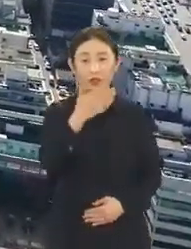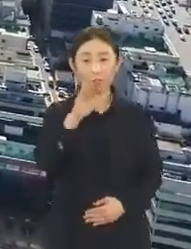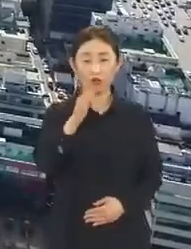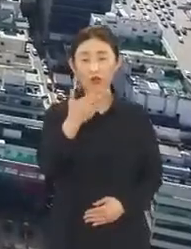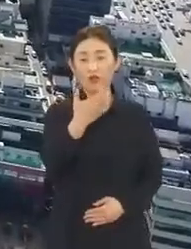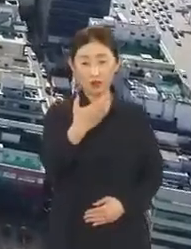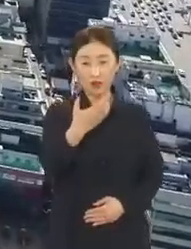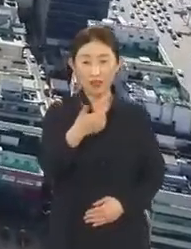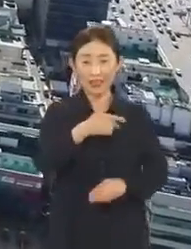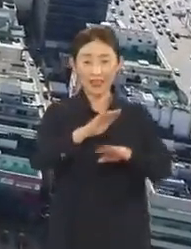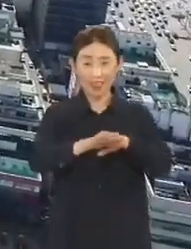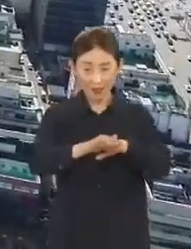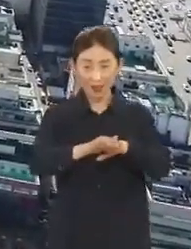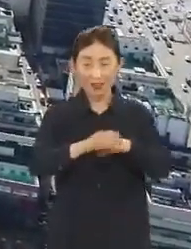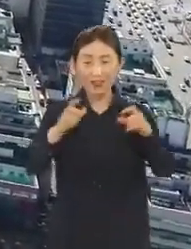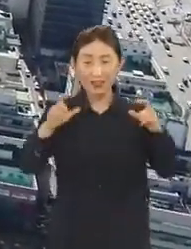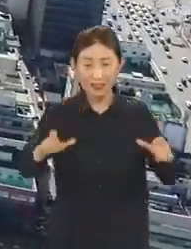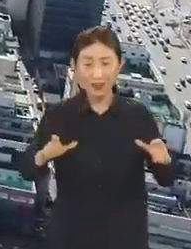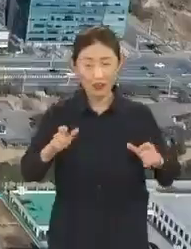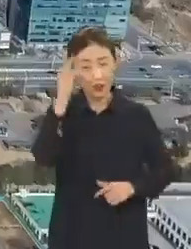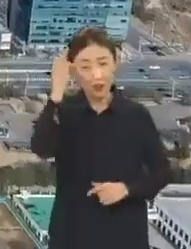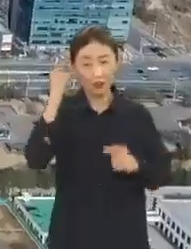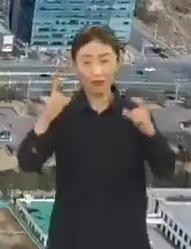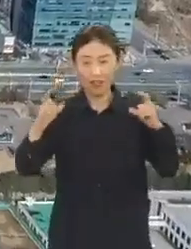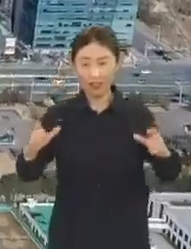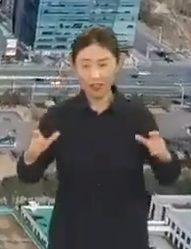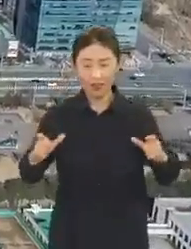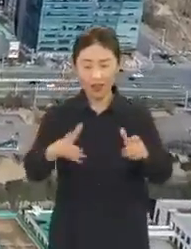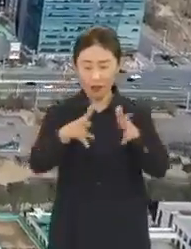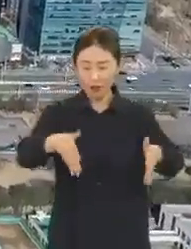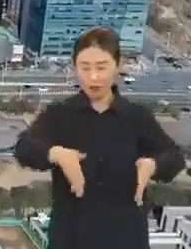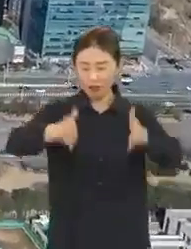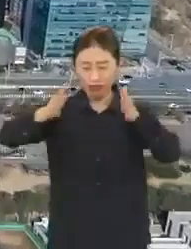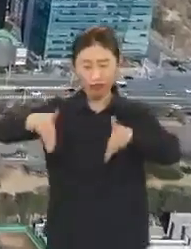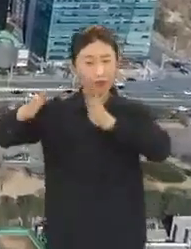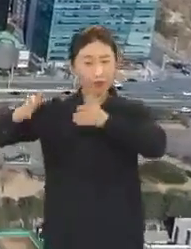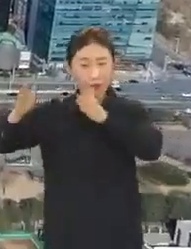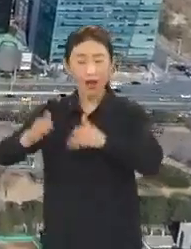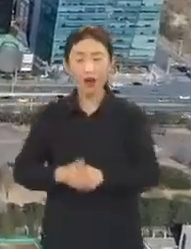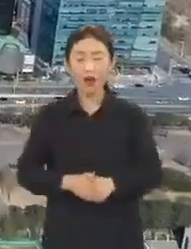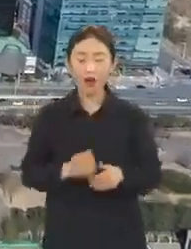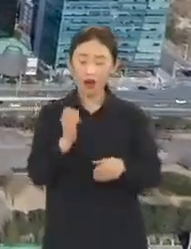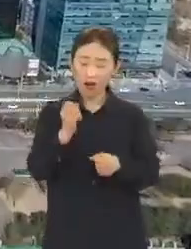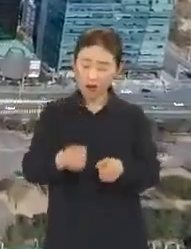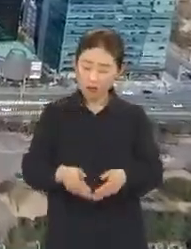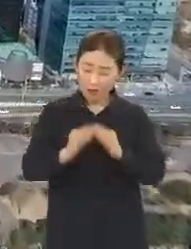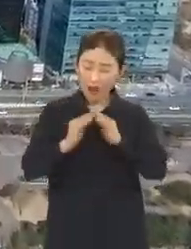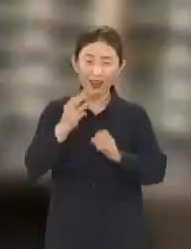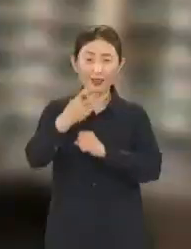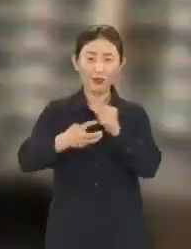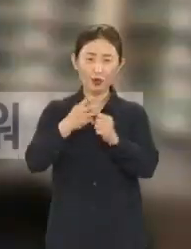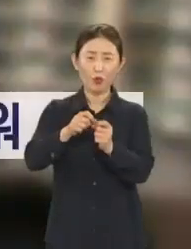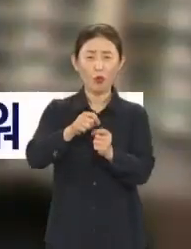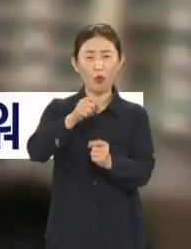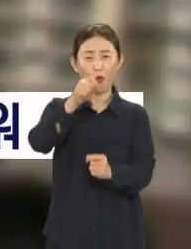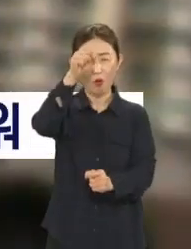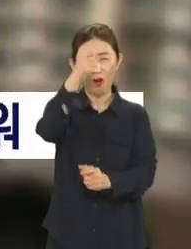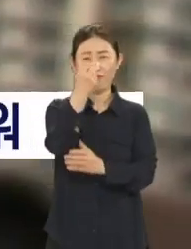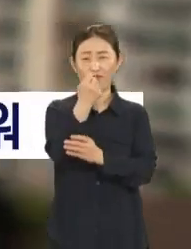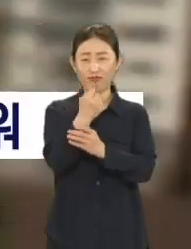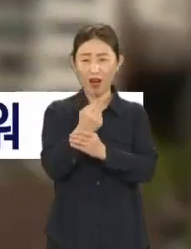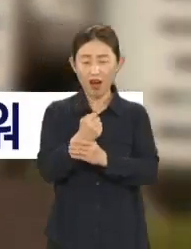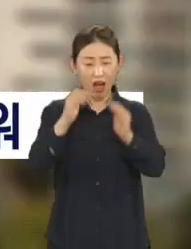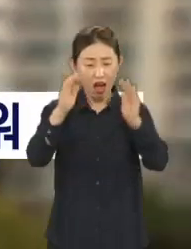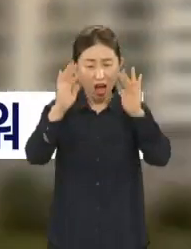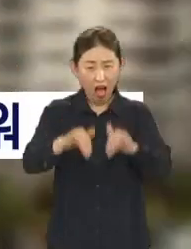1990년 초 대전 최대 규모의 택지 개발 구역으로 조성된 둔산지구. 준공 30년을 넘기면서 건물 노후화로